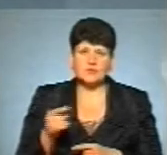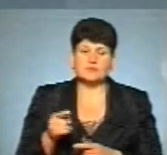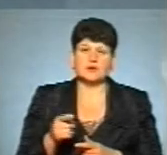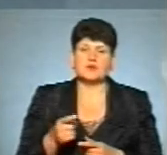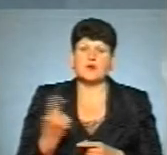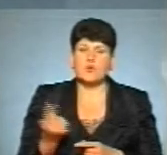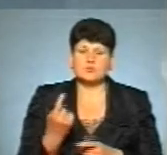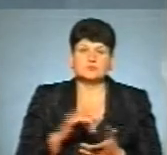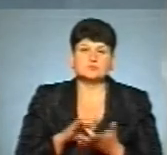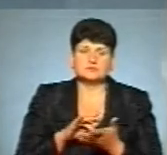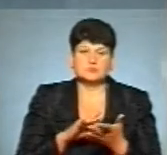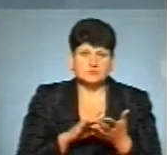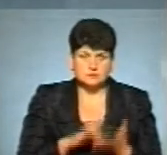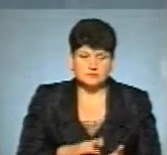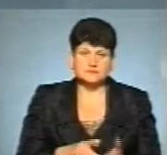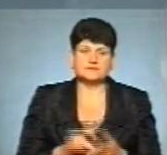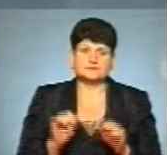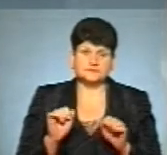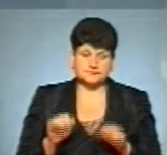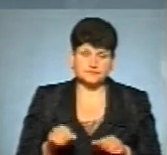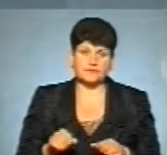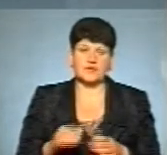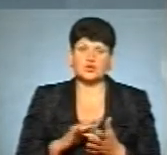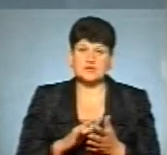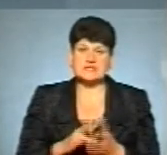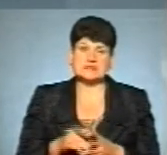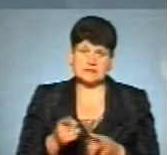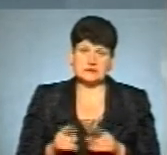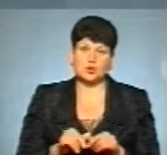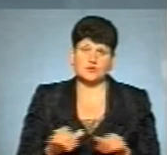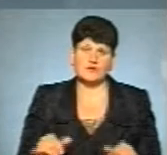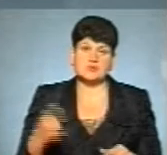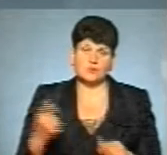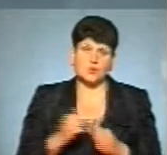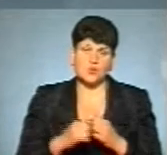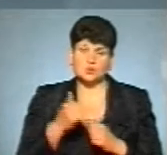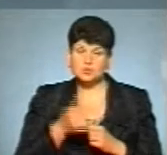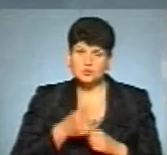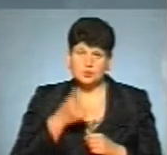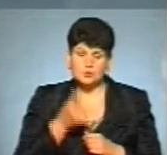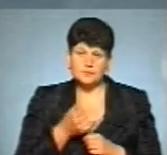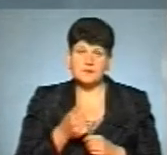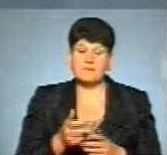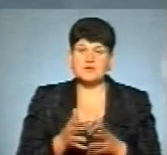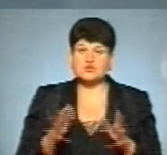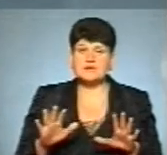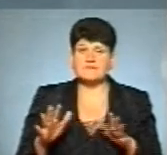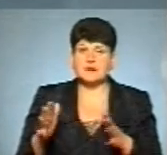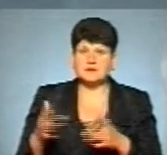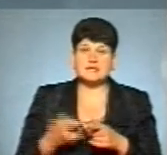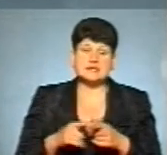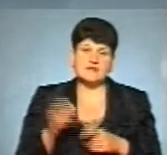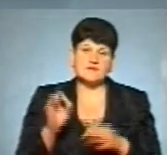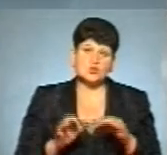туризму. Насправді туризм розвивається в області з року в рік. Більшості випадків, там